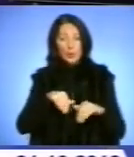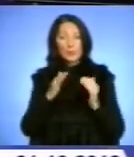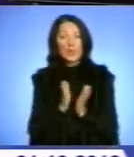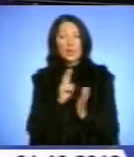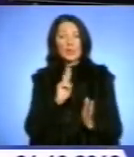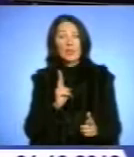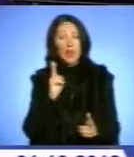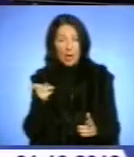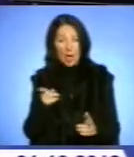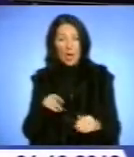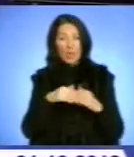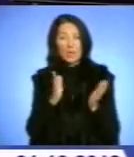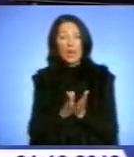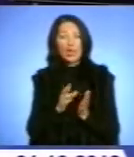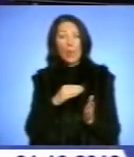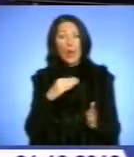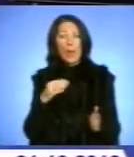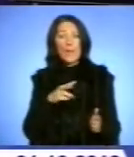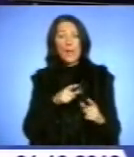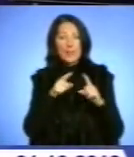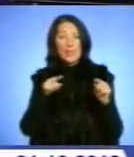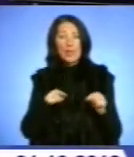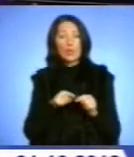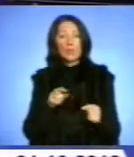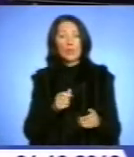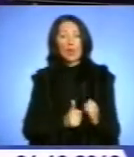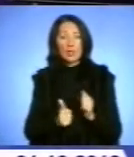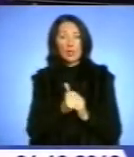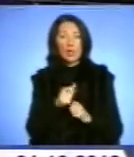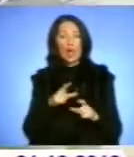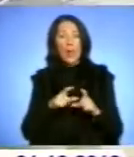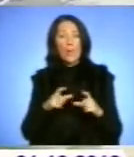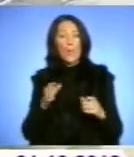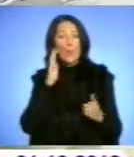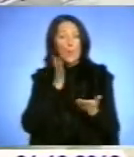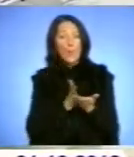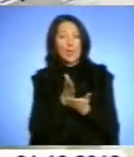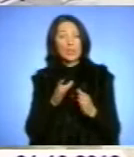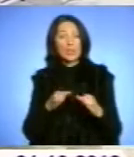загальнодержавному багатомандатному виборчому округу лідирує партія регіонів, яка поки що набрала